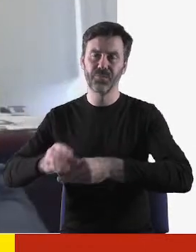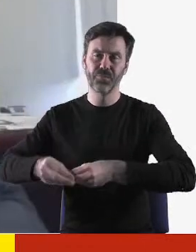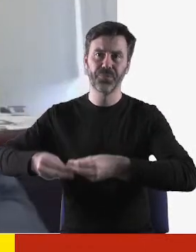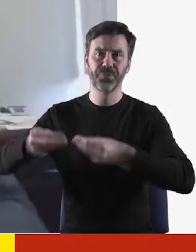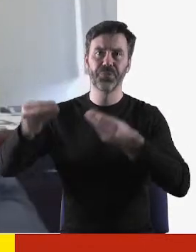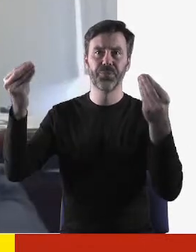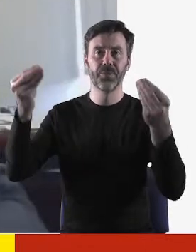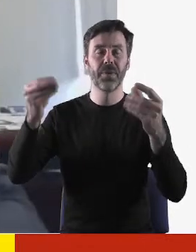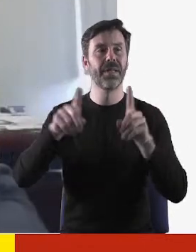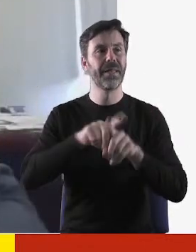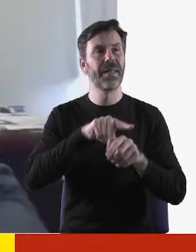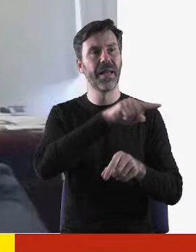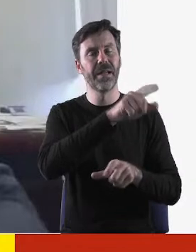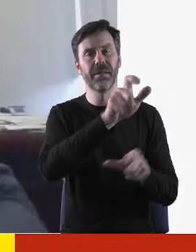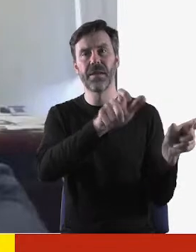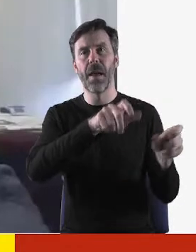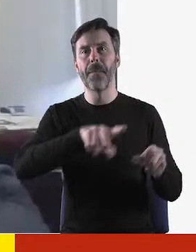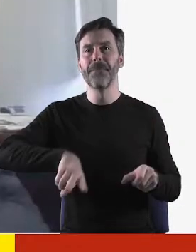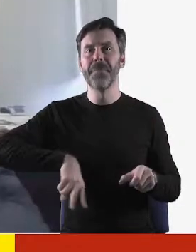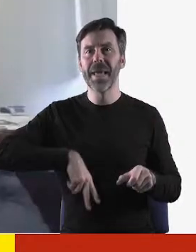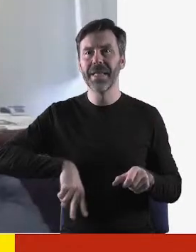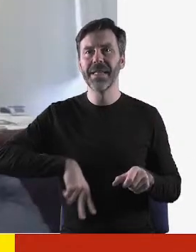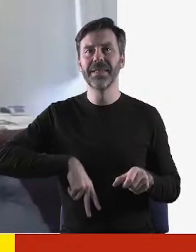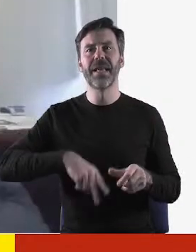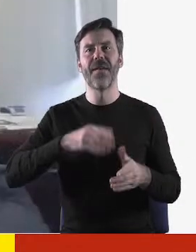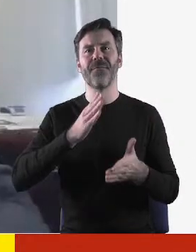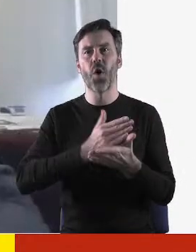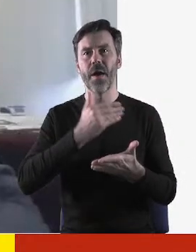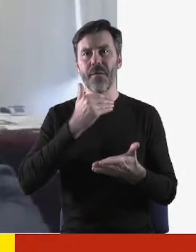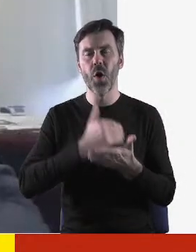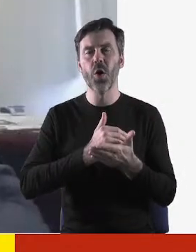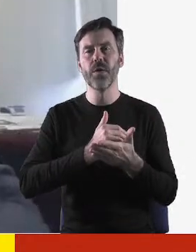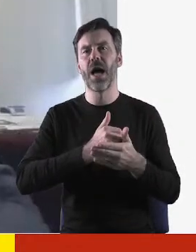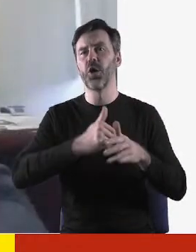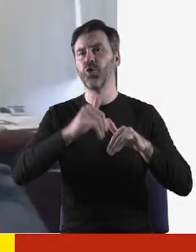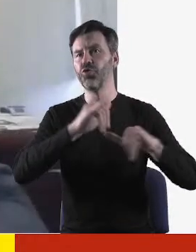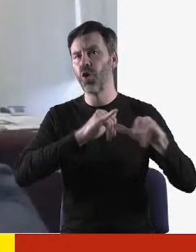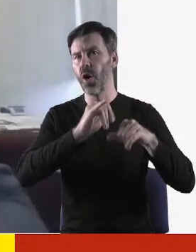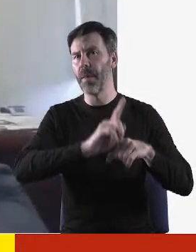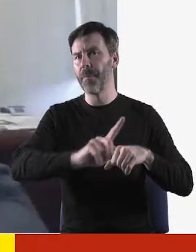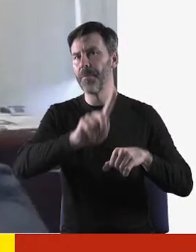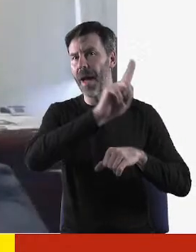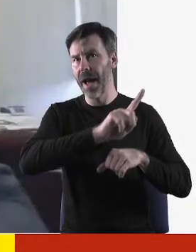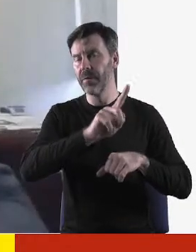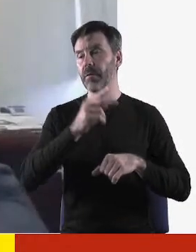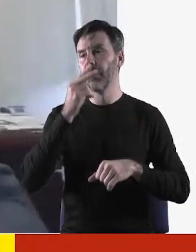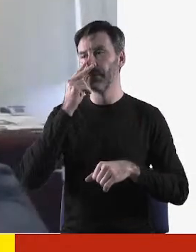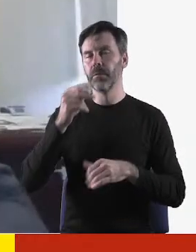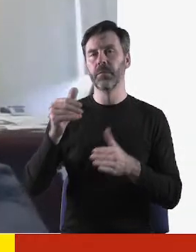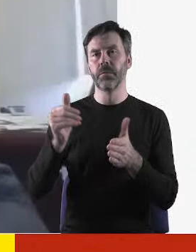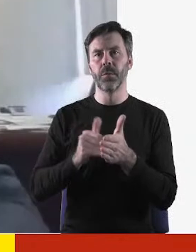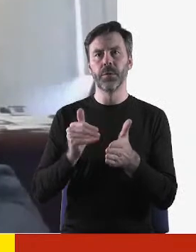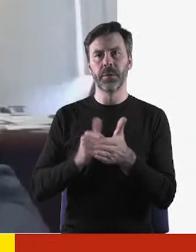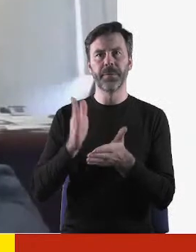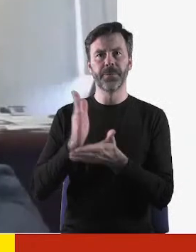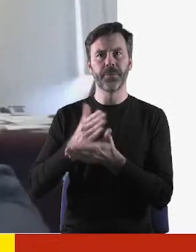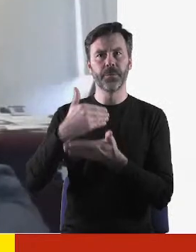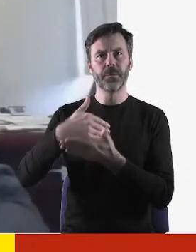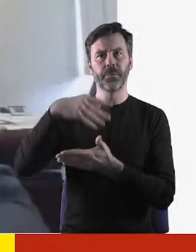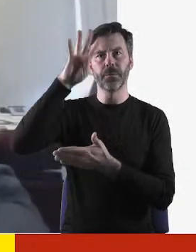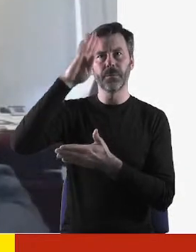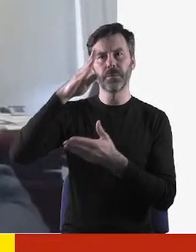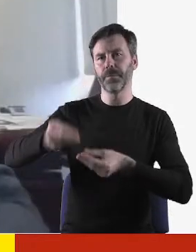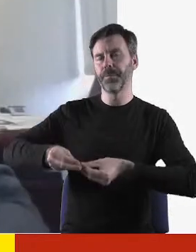od ministrów również na wojewodzie, również widzi konieczność rozwoju w naszym województwie